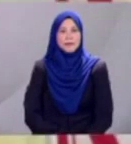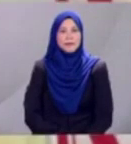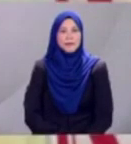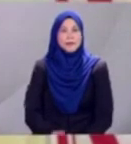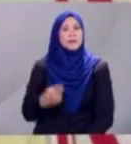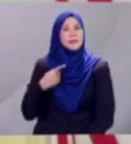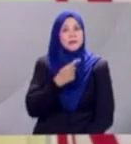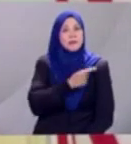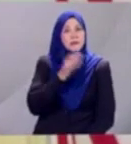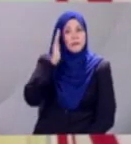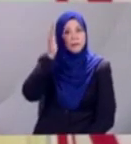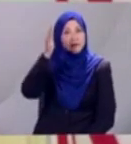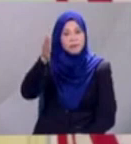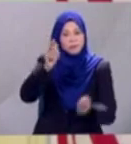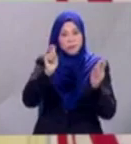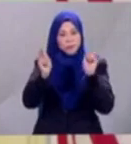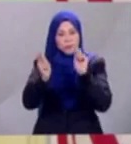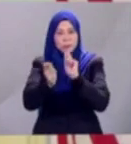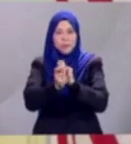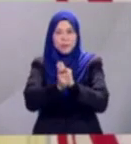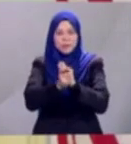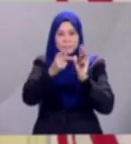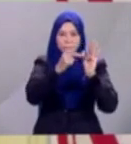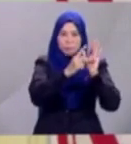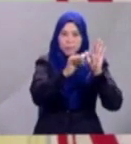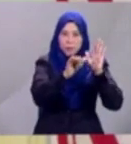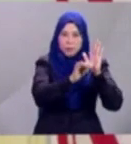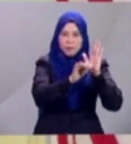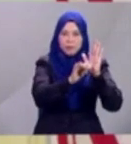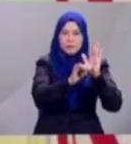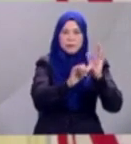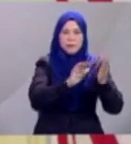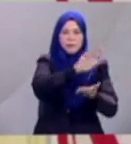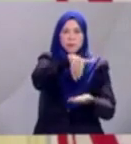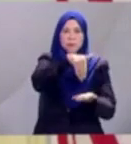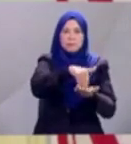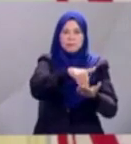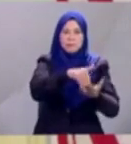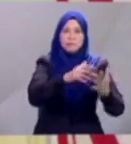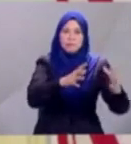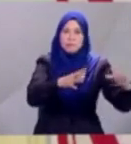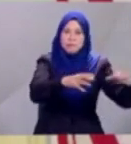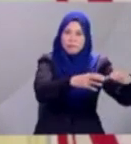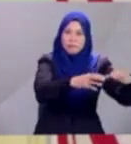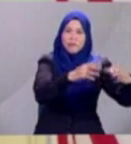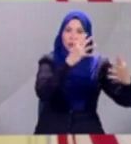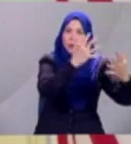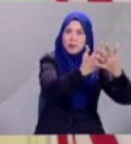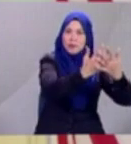kita akan menukar polisi tentang kuarantin wajib ini. Bermula